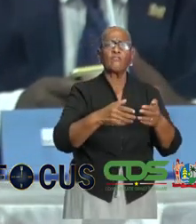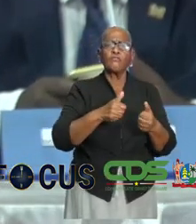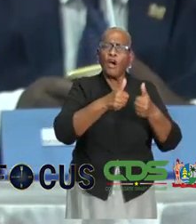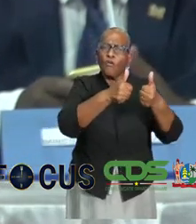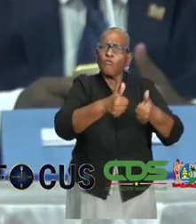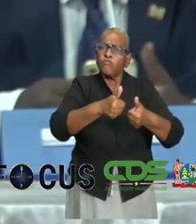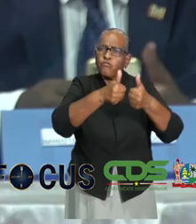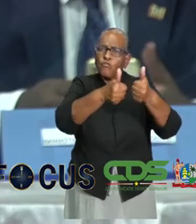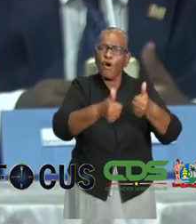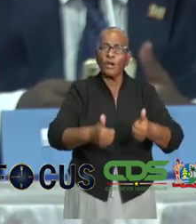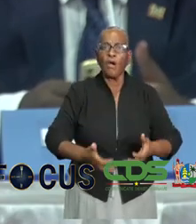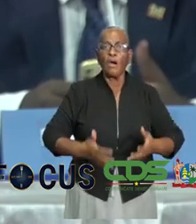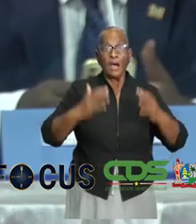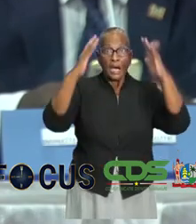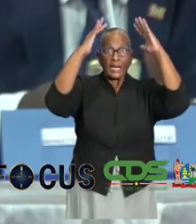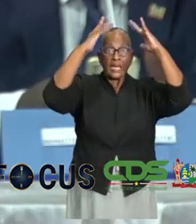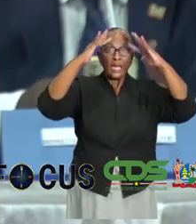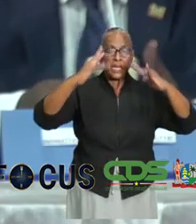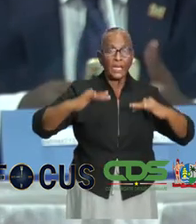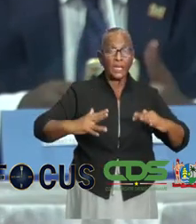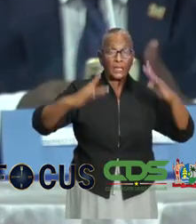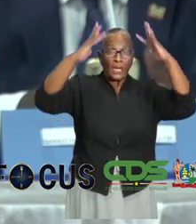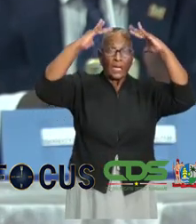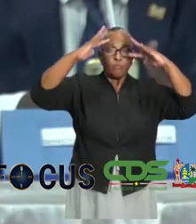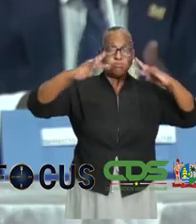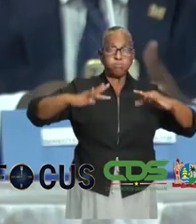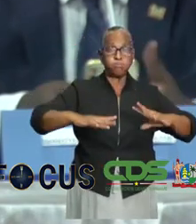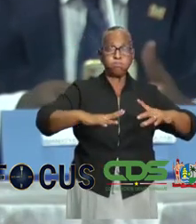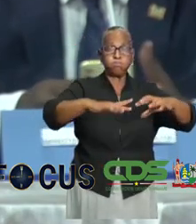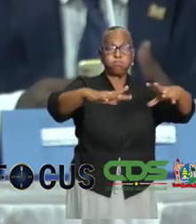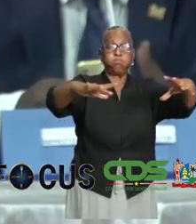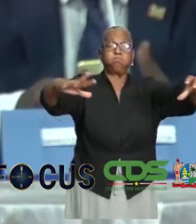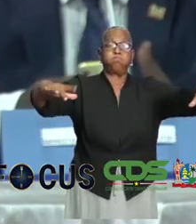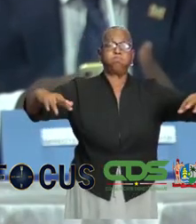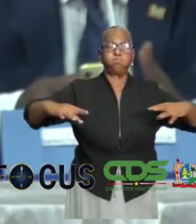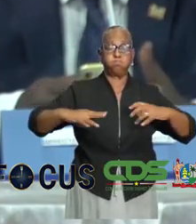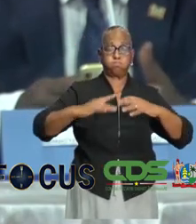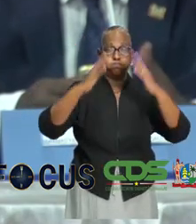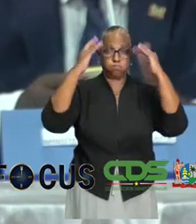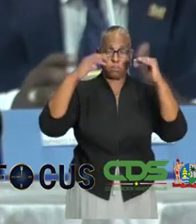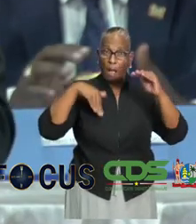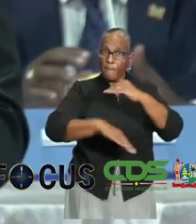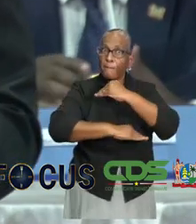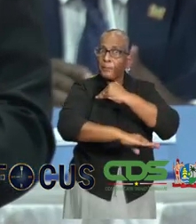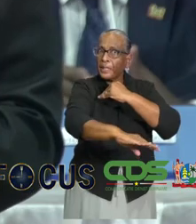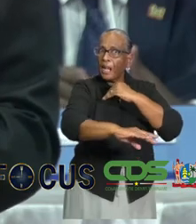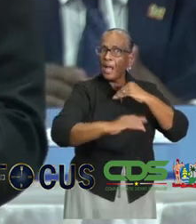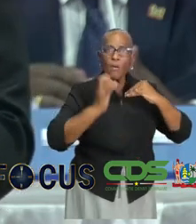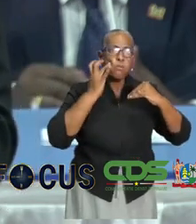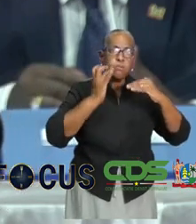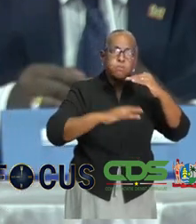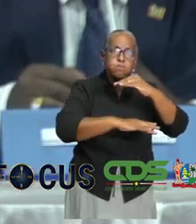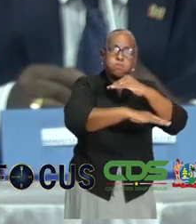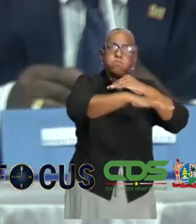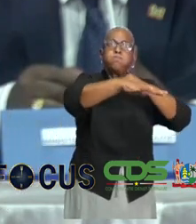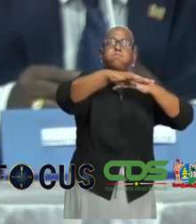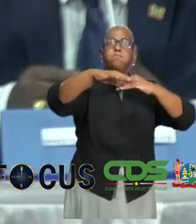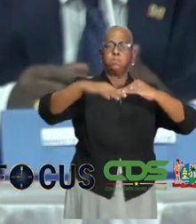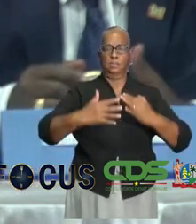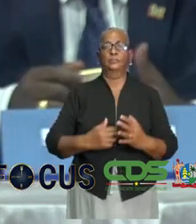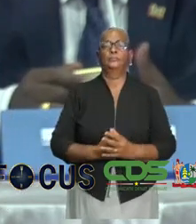gevolgen van de hevige regenval van de laatste maanden, vooral in het binnenland.